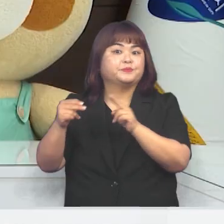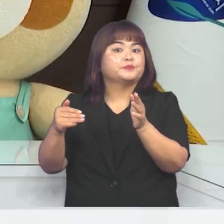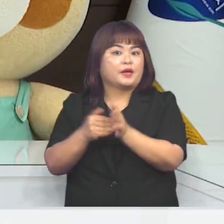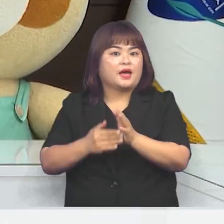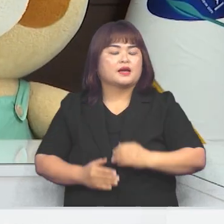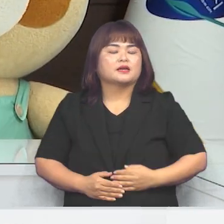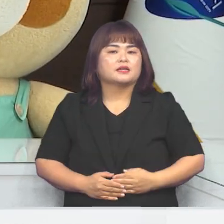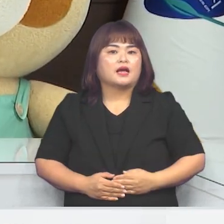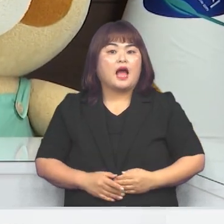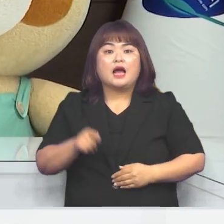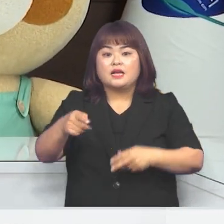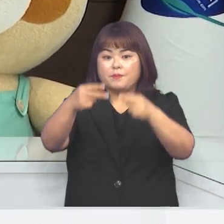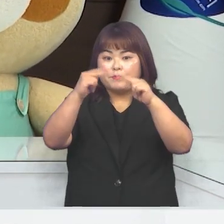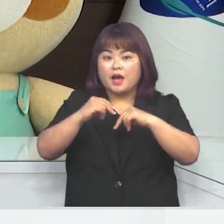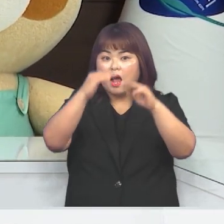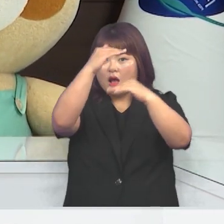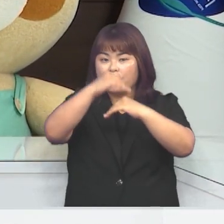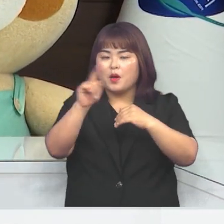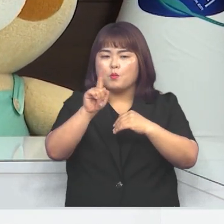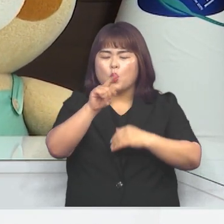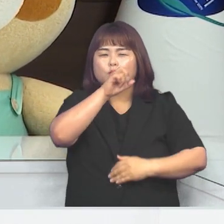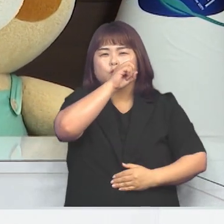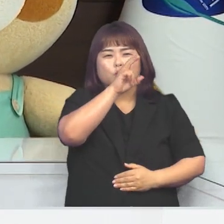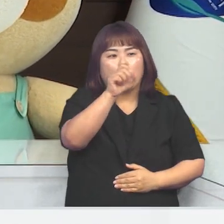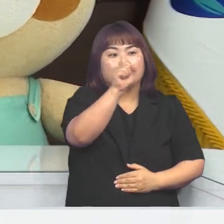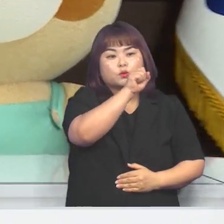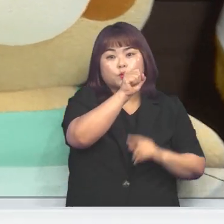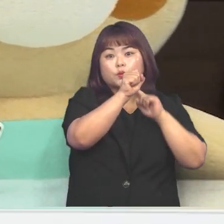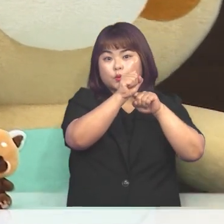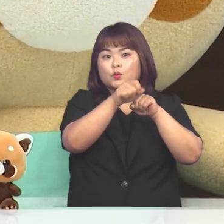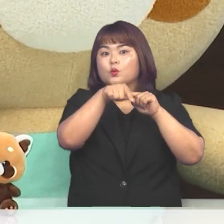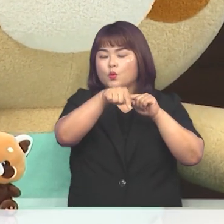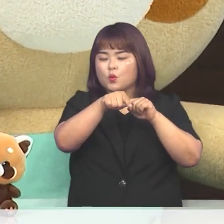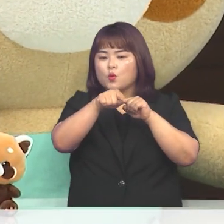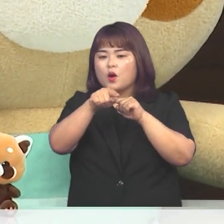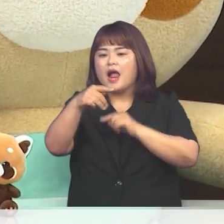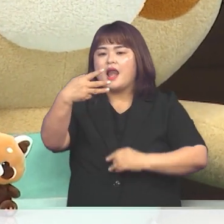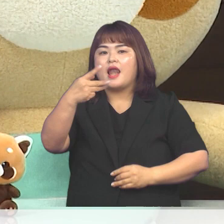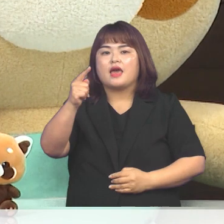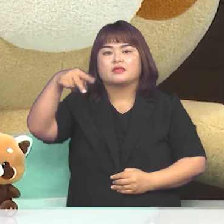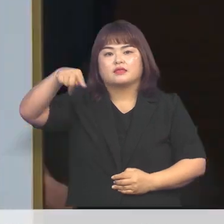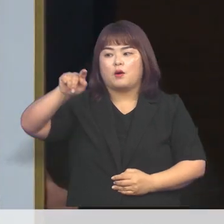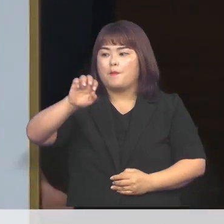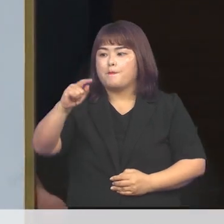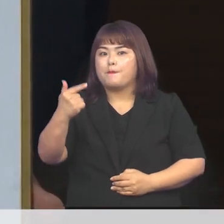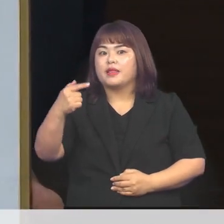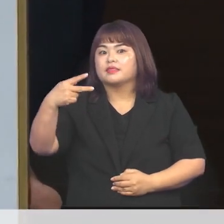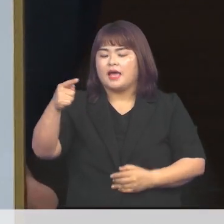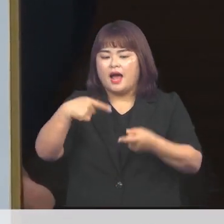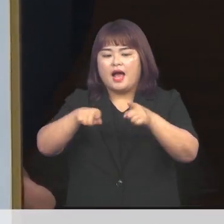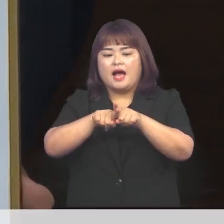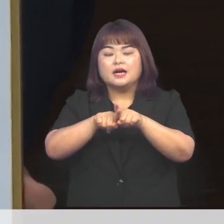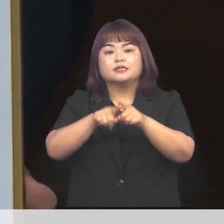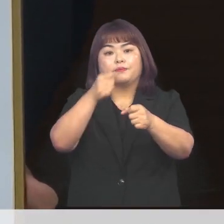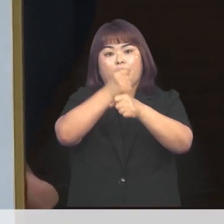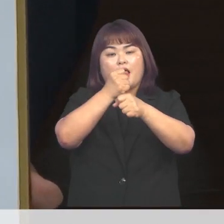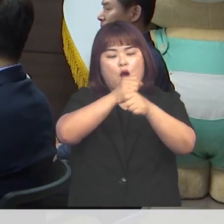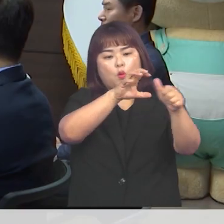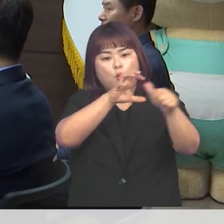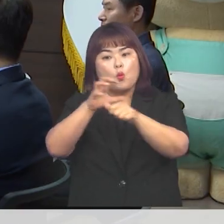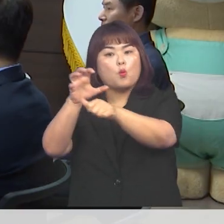체결했습니다. 협약 내용은 조화용과 레서팬더 협업 상품 개발, 캐릭터 협력사업 홍보 시 상호 캐릭터